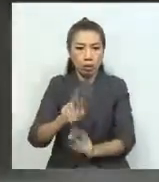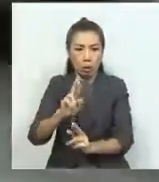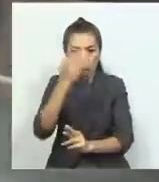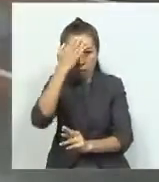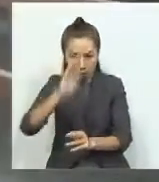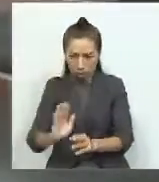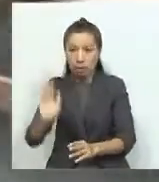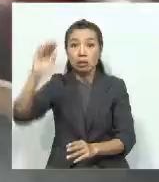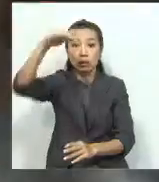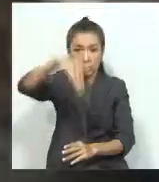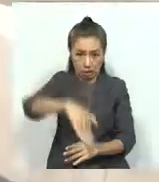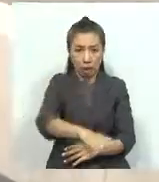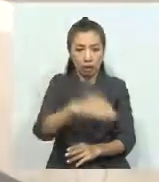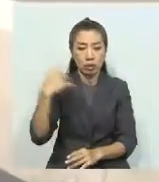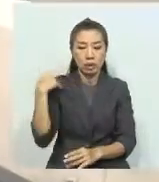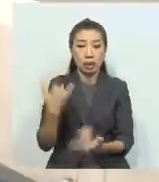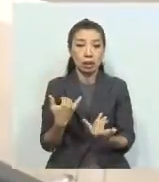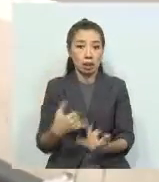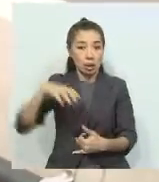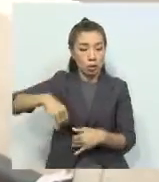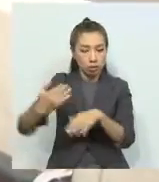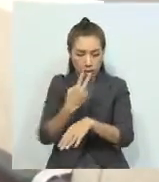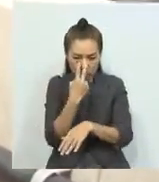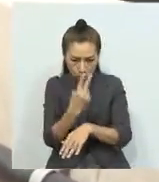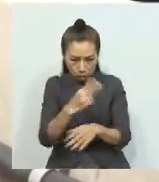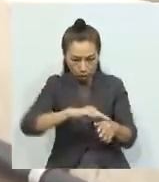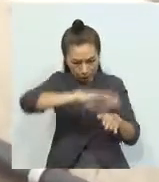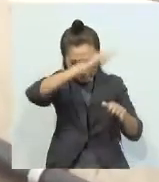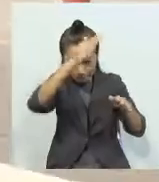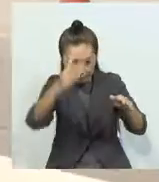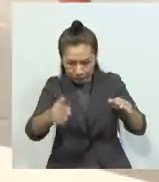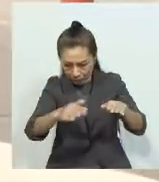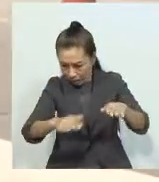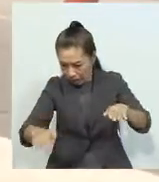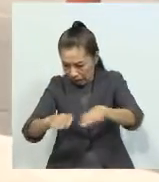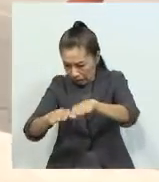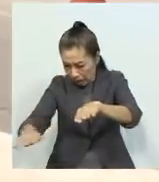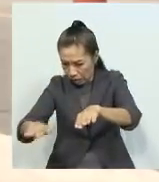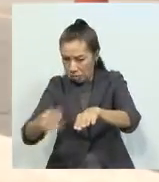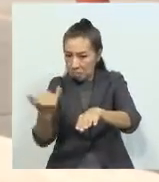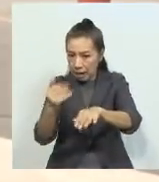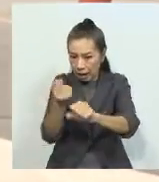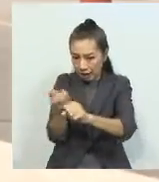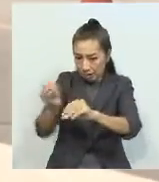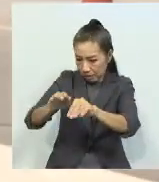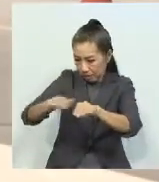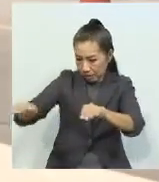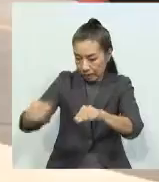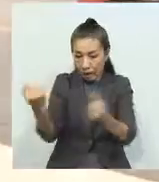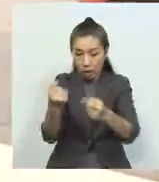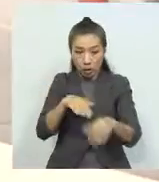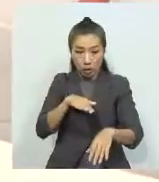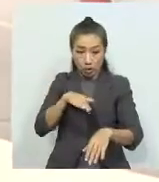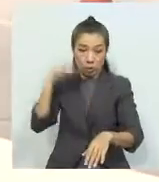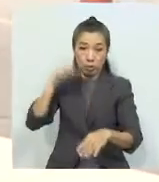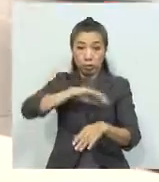เขานะคะขณะนี้กรมทางหลวงกำลังศึกษาไหลทางเพื่อทำช่องจอดรถฉุกเฉินเพื่อให้รถบรรทุกและรถโดยสารที่ขับม